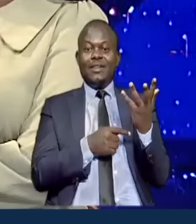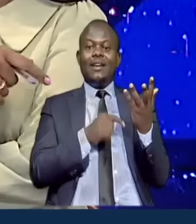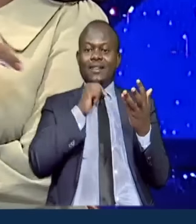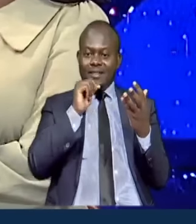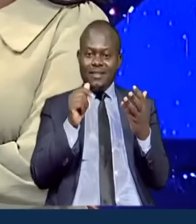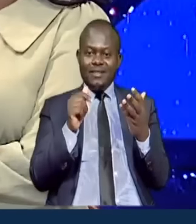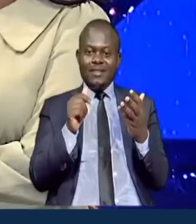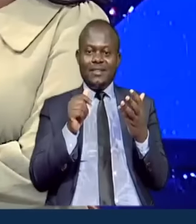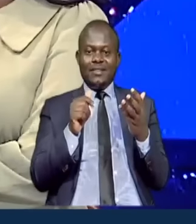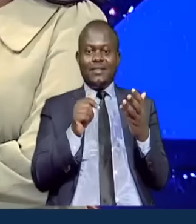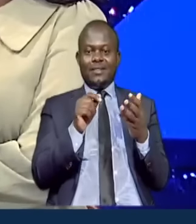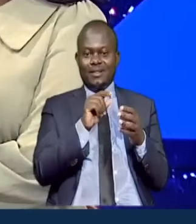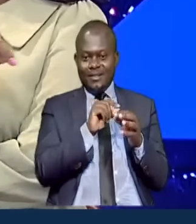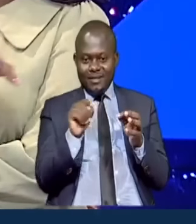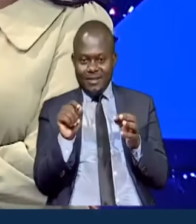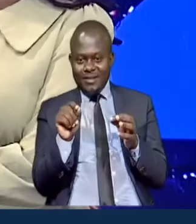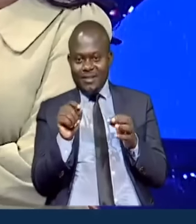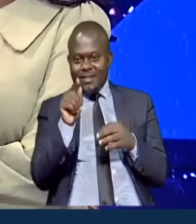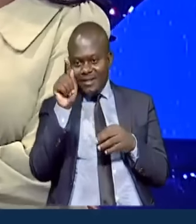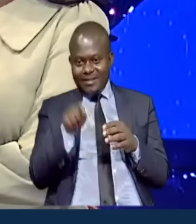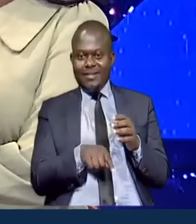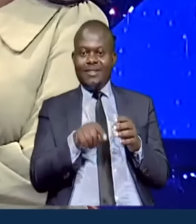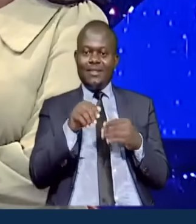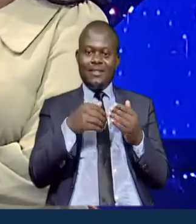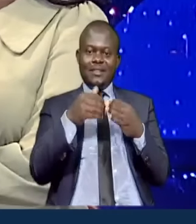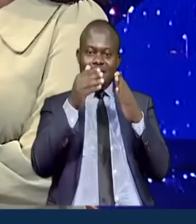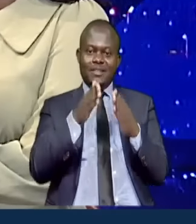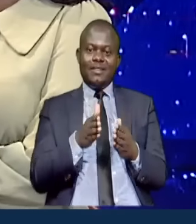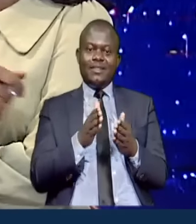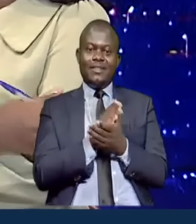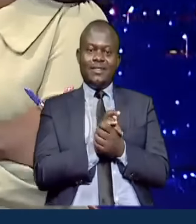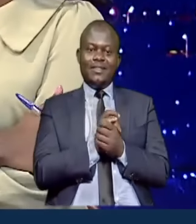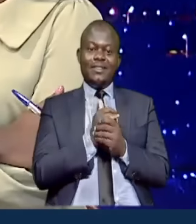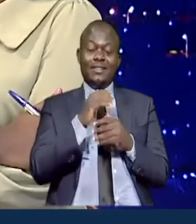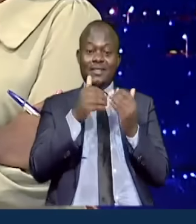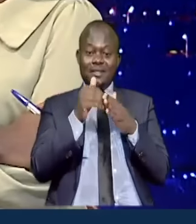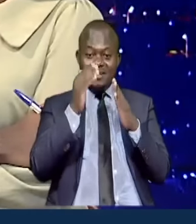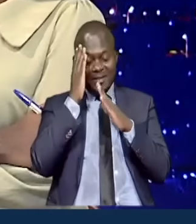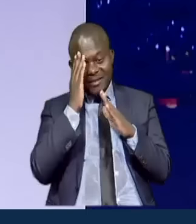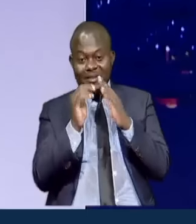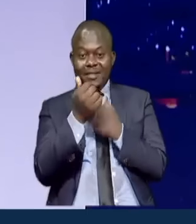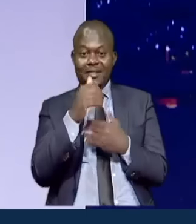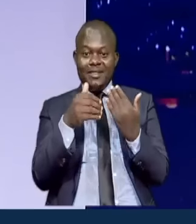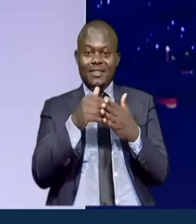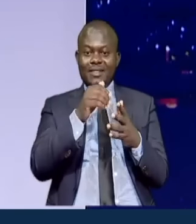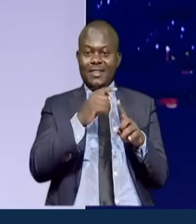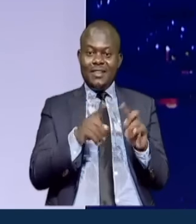itabaho akarongo gatambitse akarongo gatambitse bigatanga umuntu cyangwa ukabaza umuntu ko yaramutse ukumva kubwe